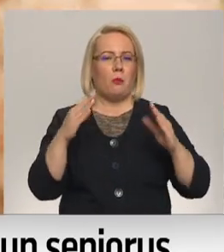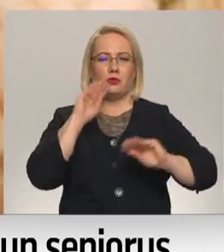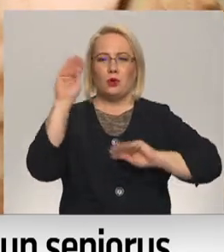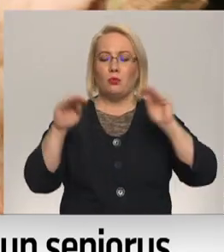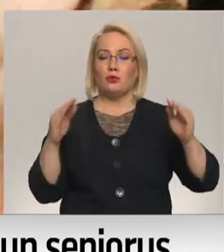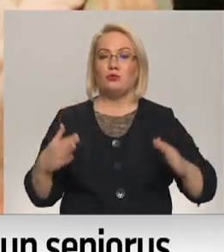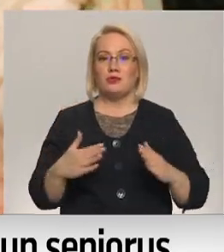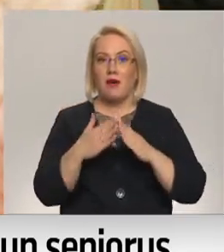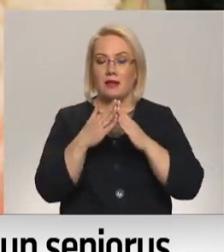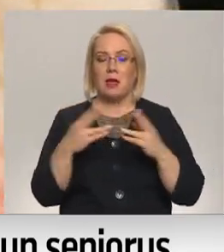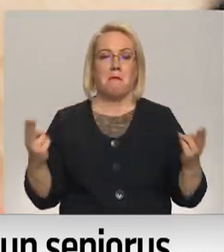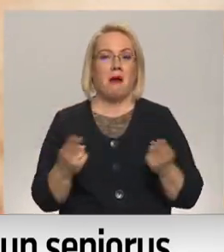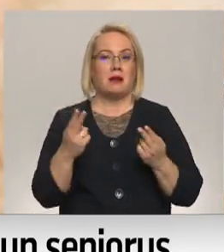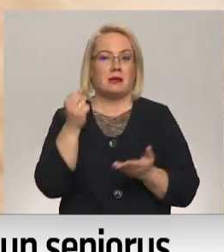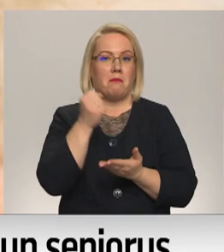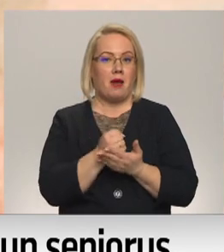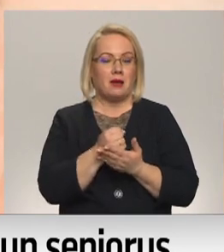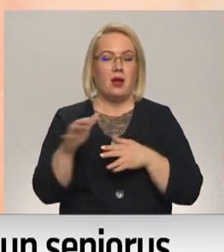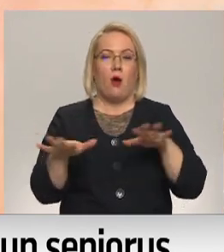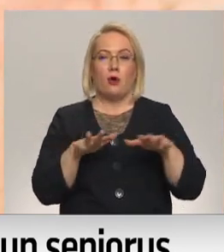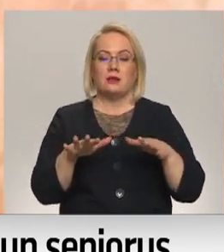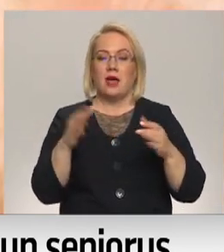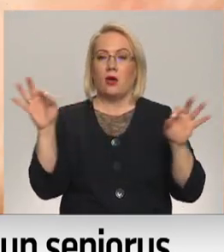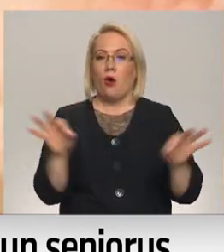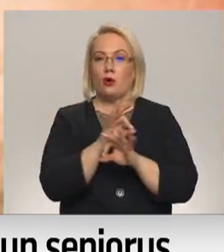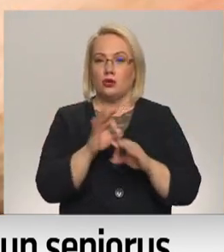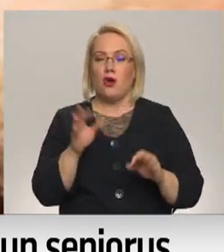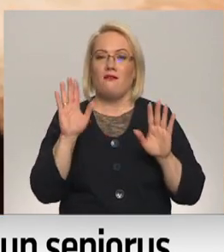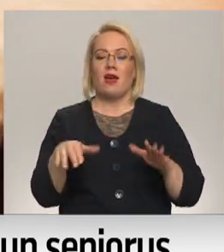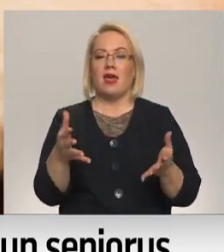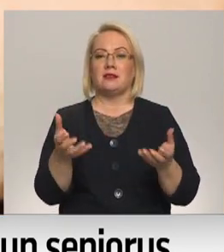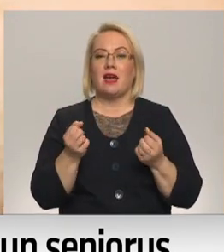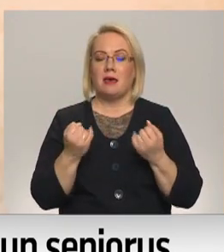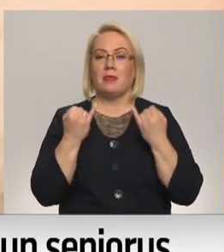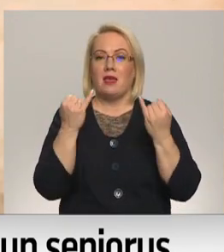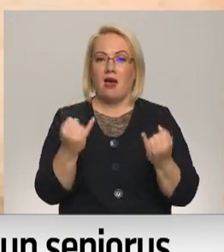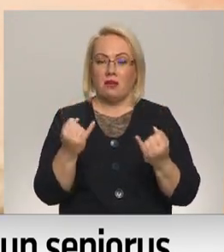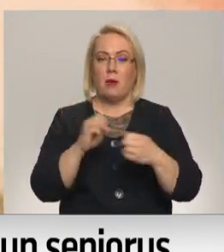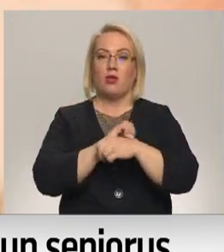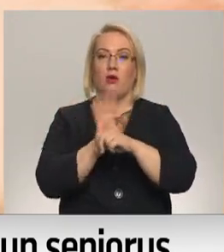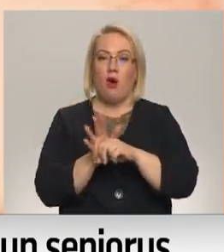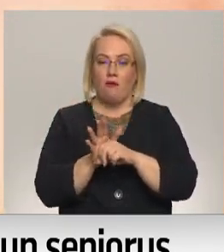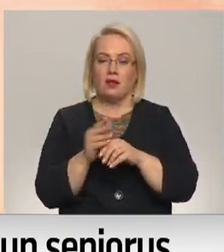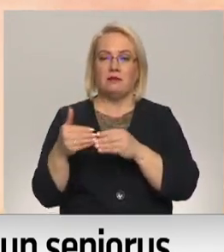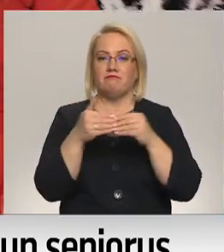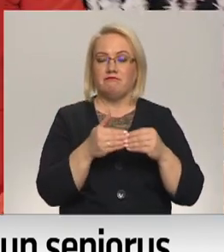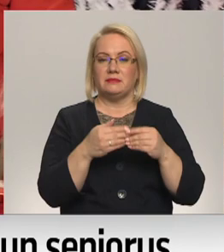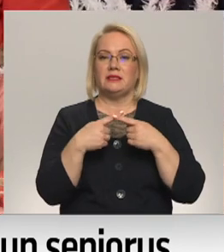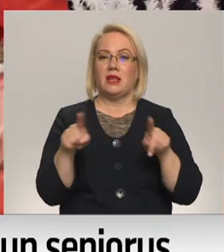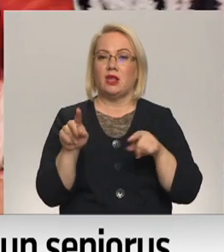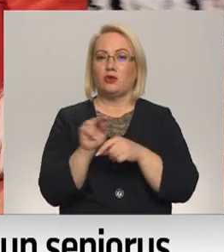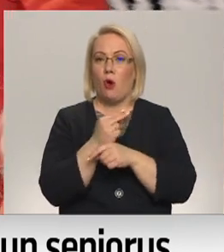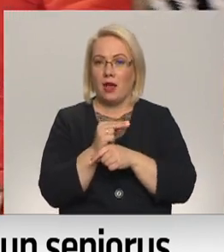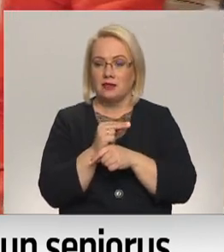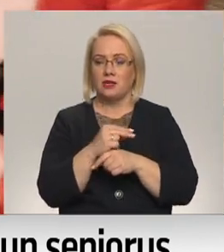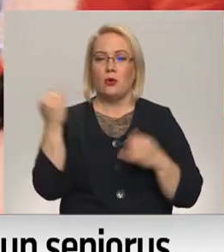svētkiem. Parasti pagastā rīkoja koncertu, kurā tad arī varēja tikt pie dāvanām, bet pandēmija ieviesusi savas korekcijas, un